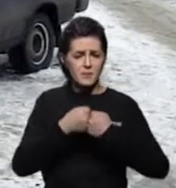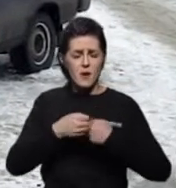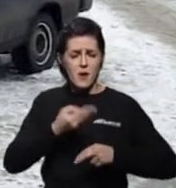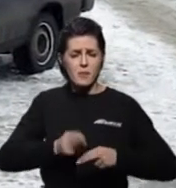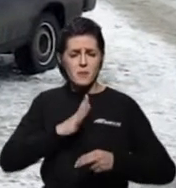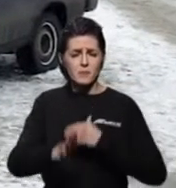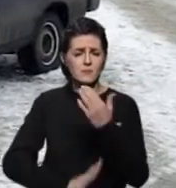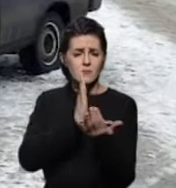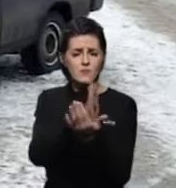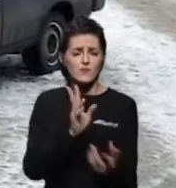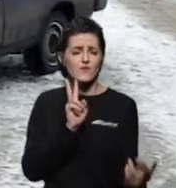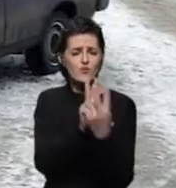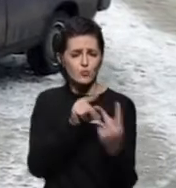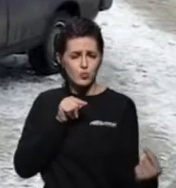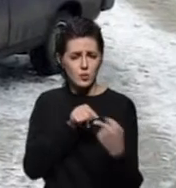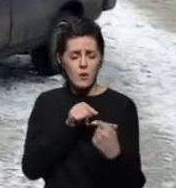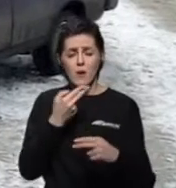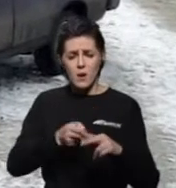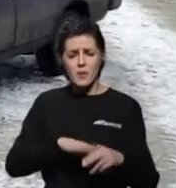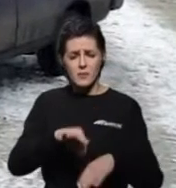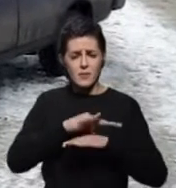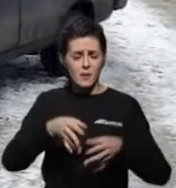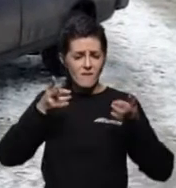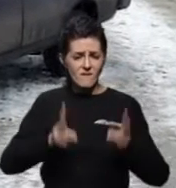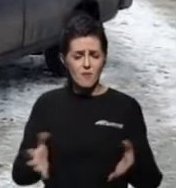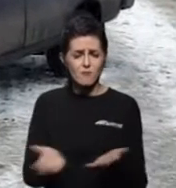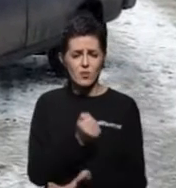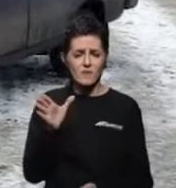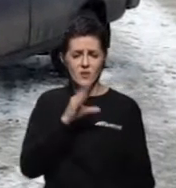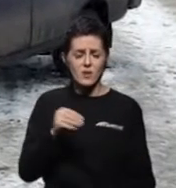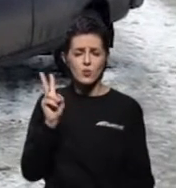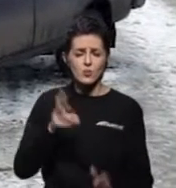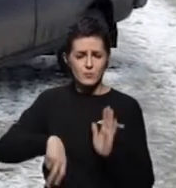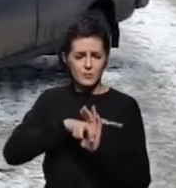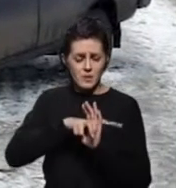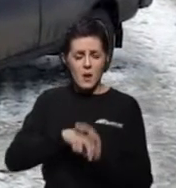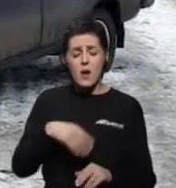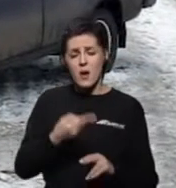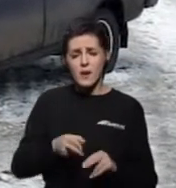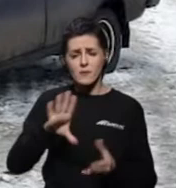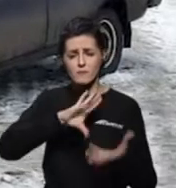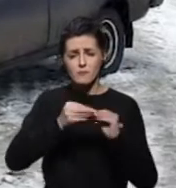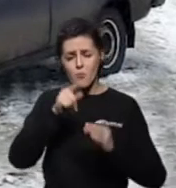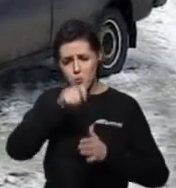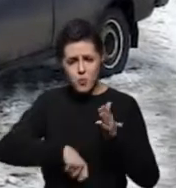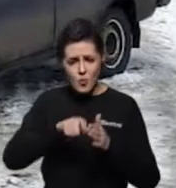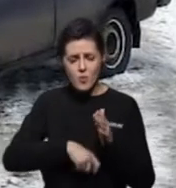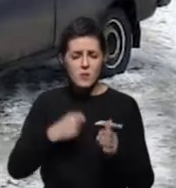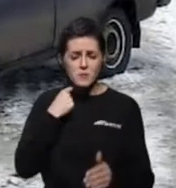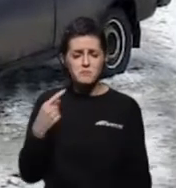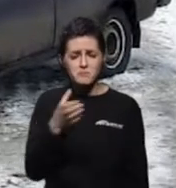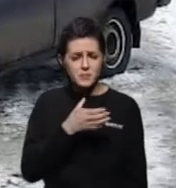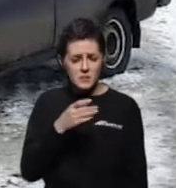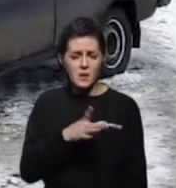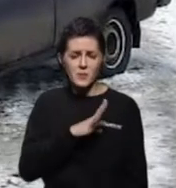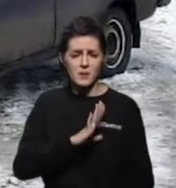яка рухалася зустрічною смугою. Тілесні ушкодження отримали керманич та пасажирка. За результатами перевірки на стан алкогольного